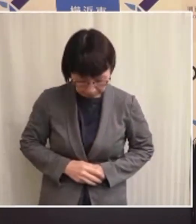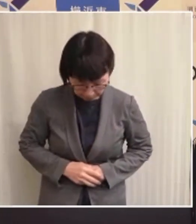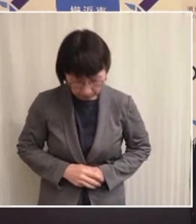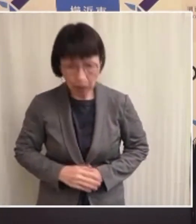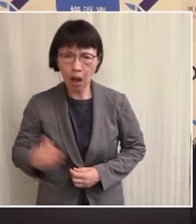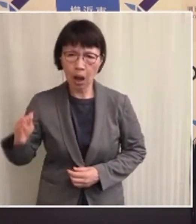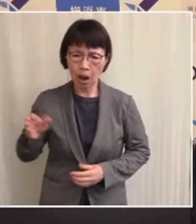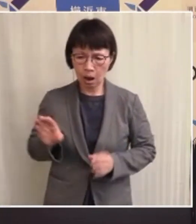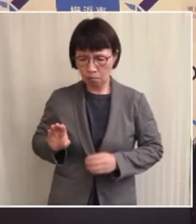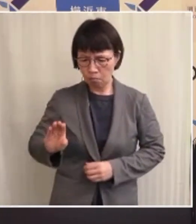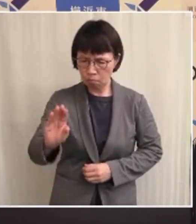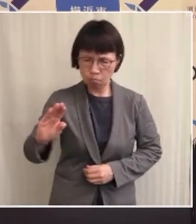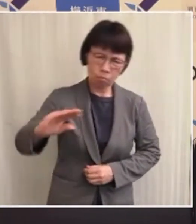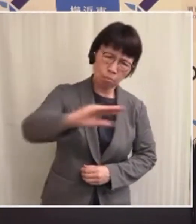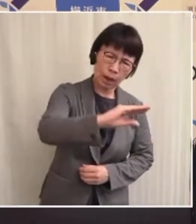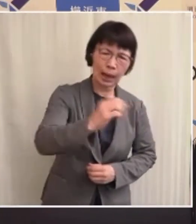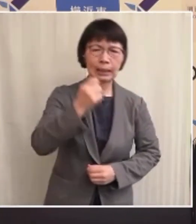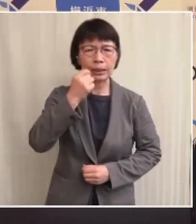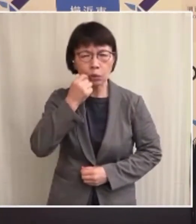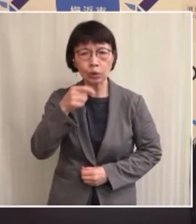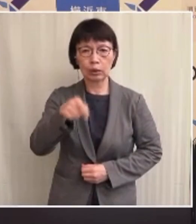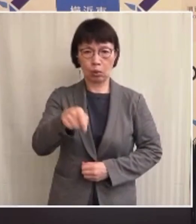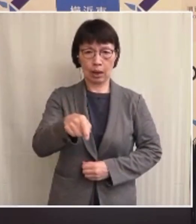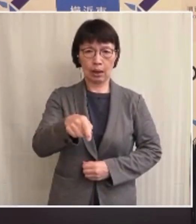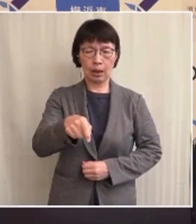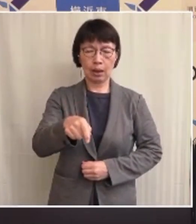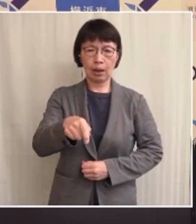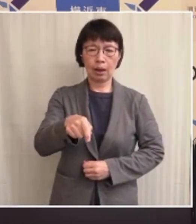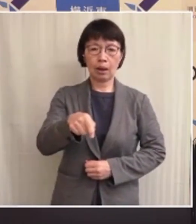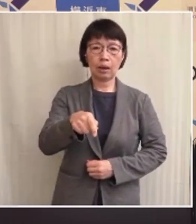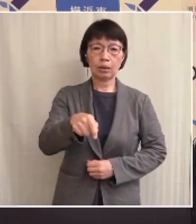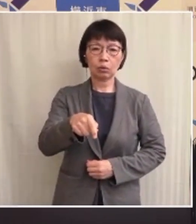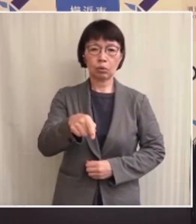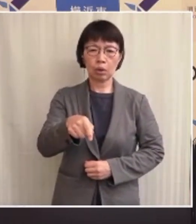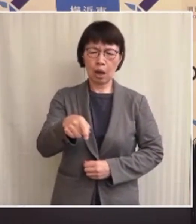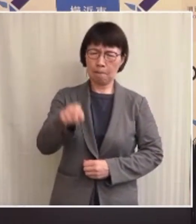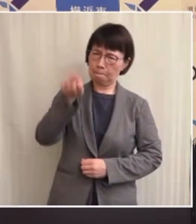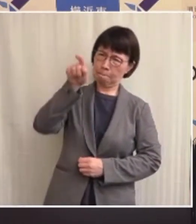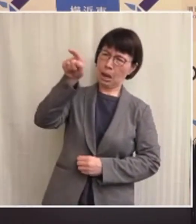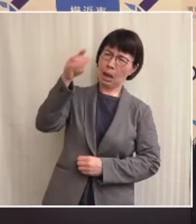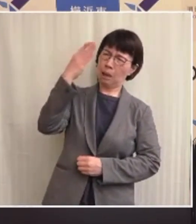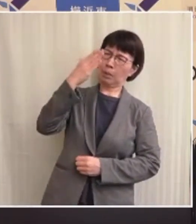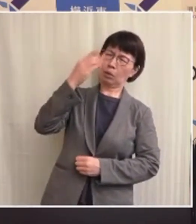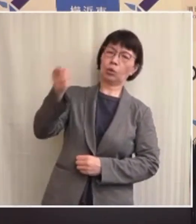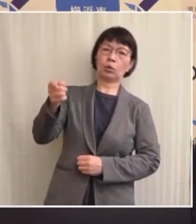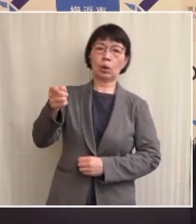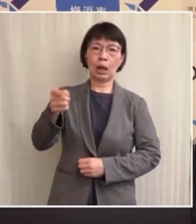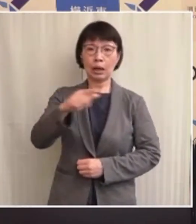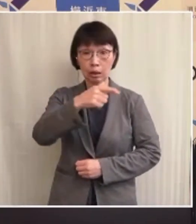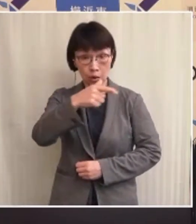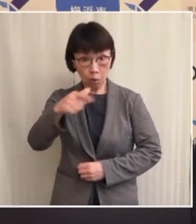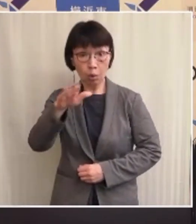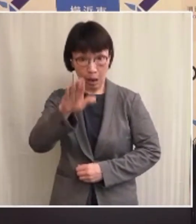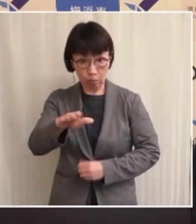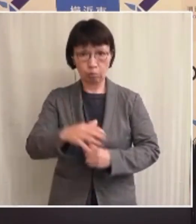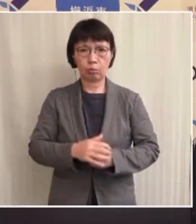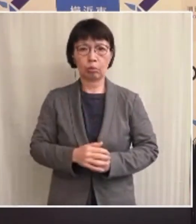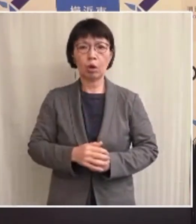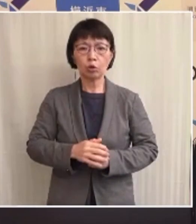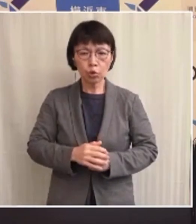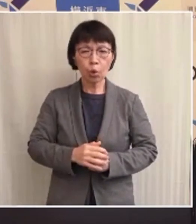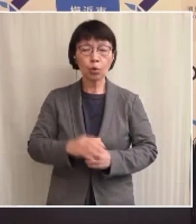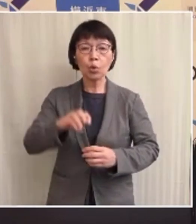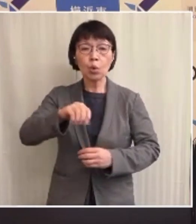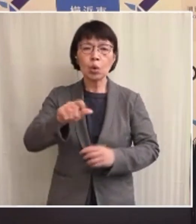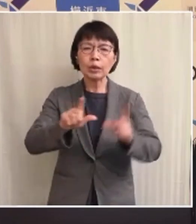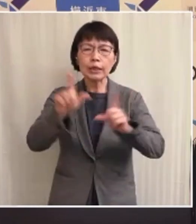曲がりにくいとか、そういったいろいろ、前が見にくいとかいろいろ出てくると思うんですよ。そういった地形